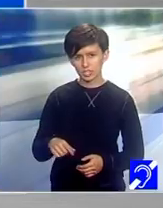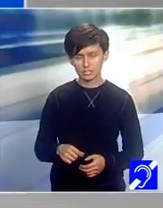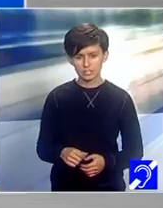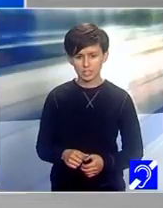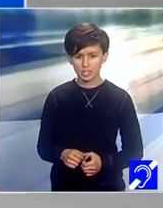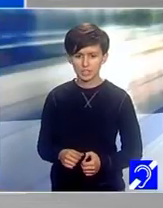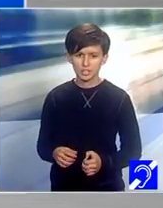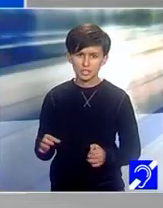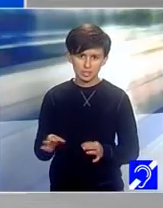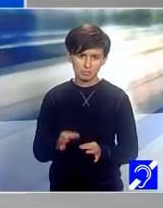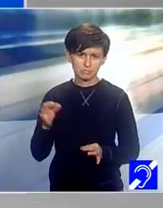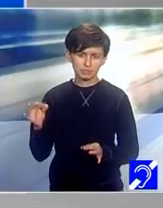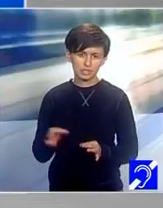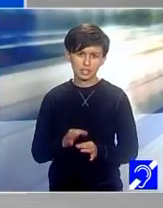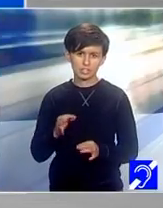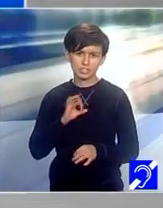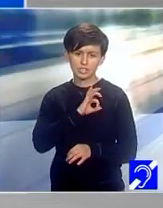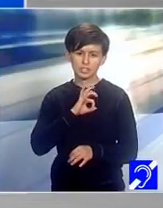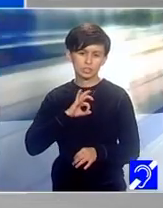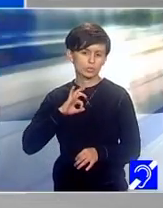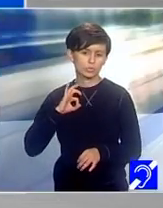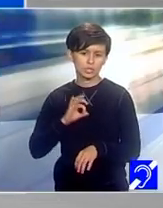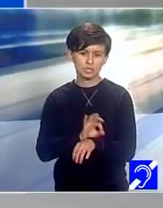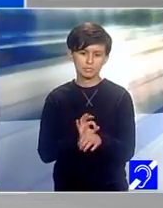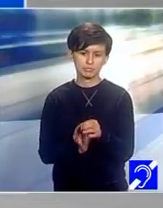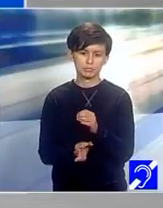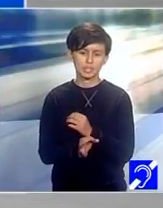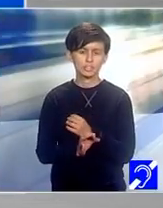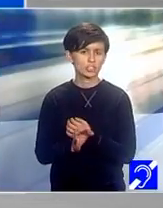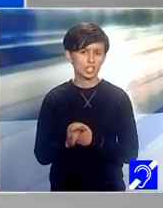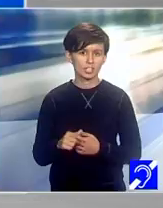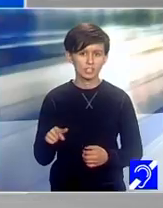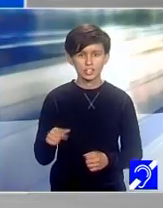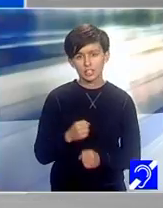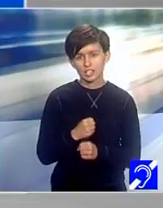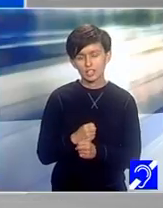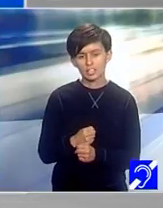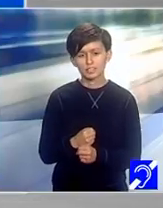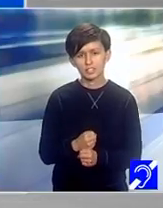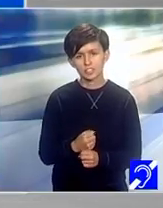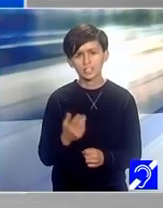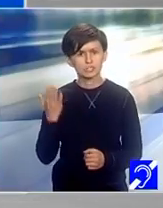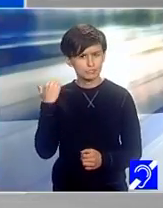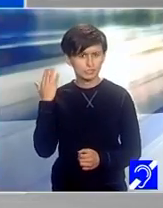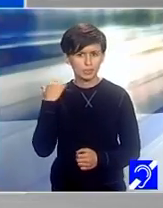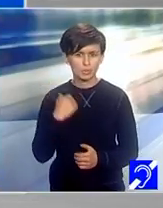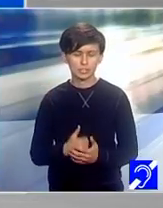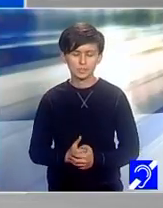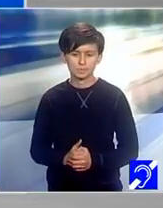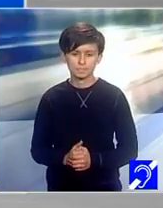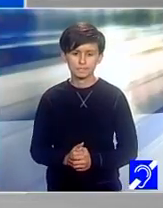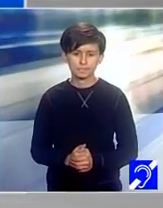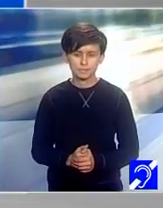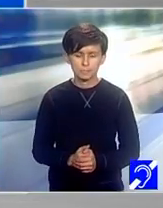coseați oricum cu mărgele, deci aceste cusături le făceați de când vă știți, să le includeți